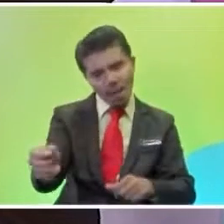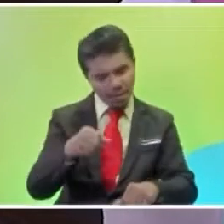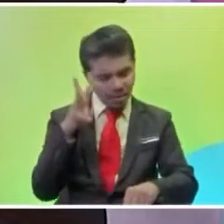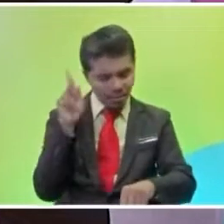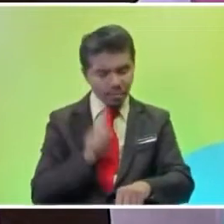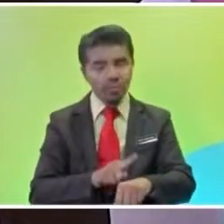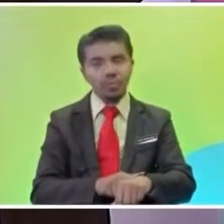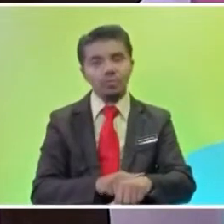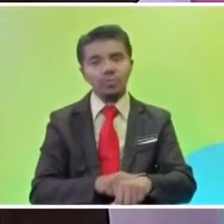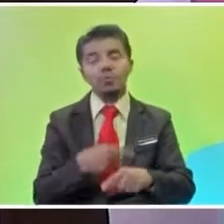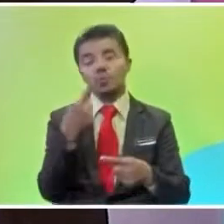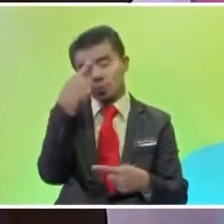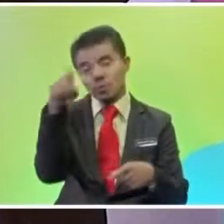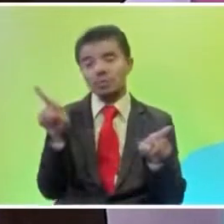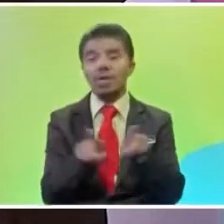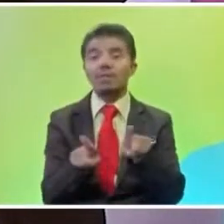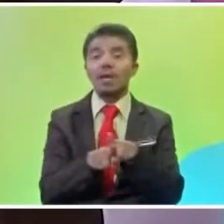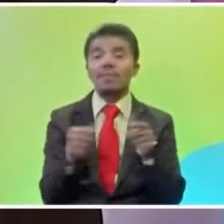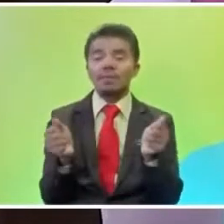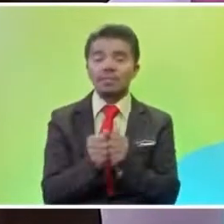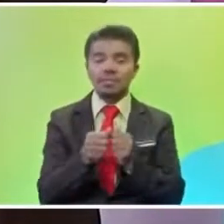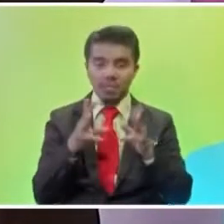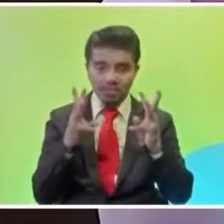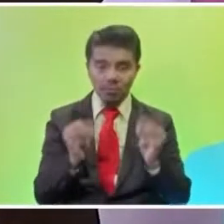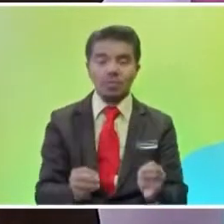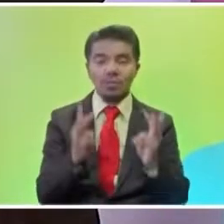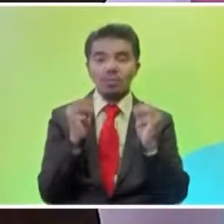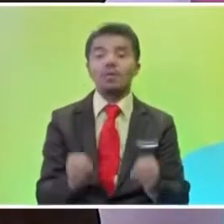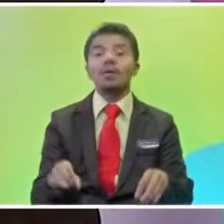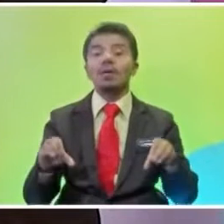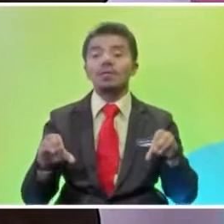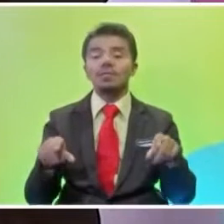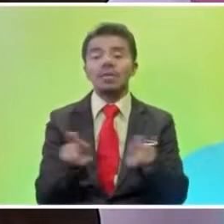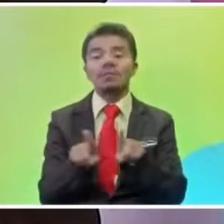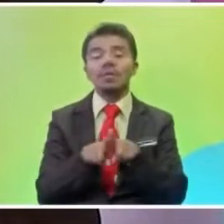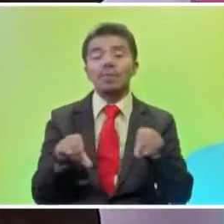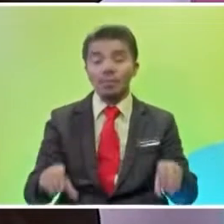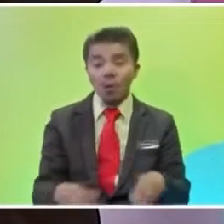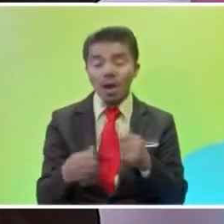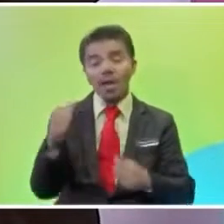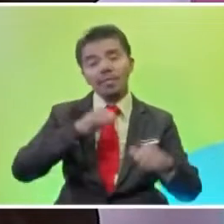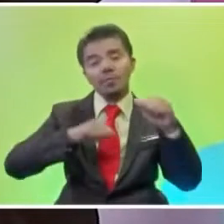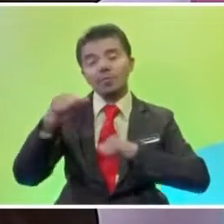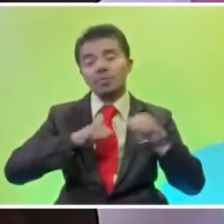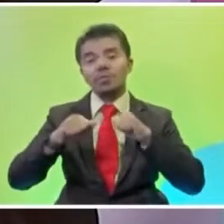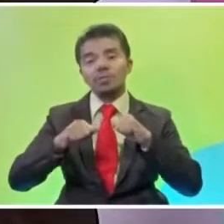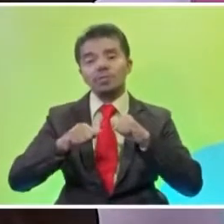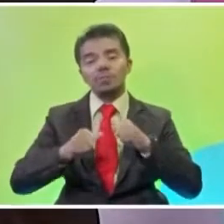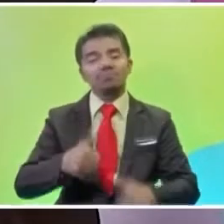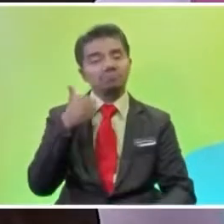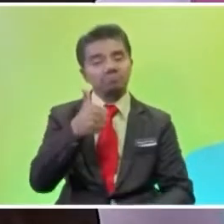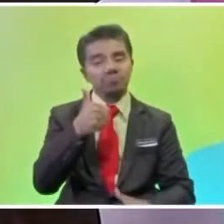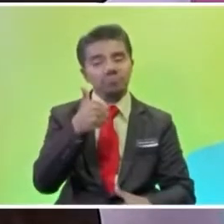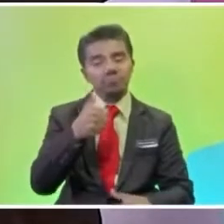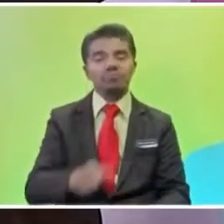cungkilkan pengetahuan yang ada pada mereka Buatlah berbagai aktivitas yang supaya kita boleh menilai murid-murid kita